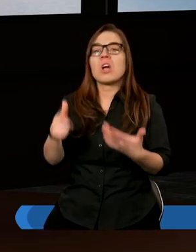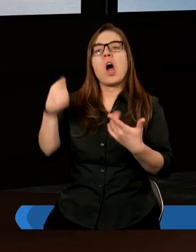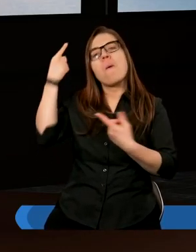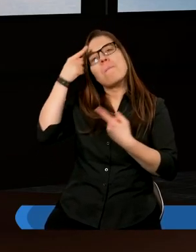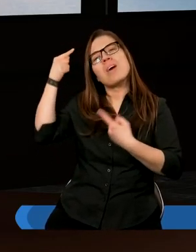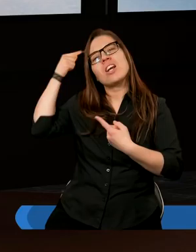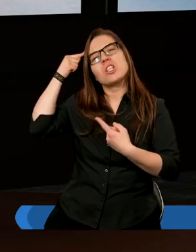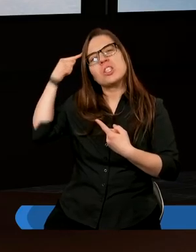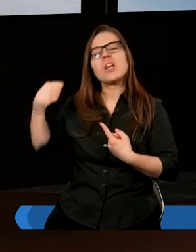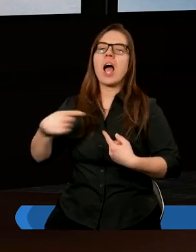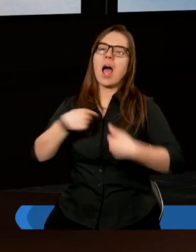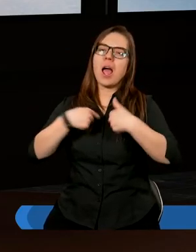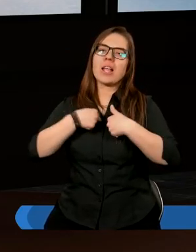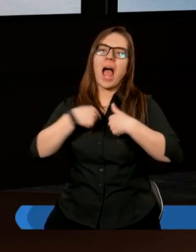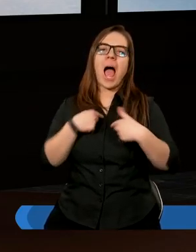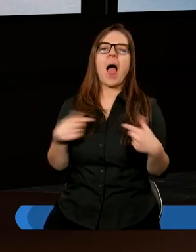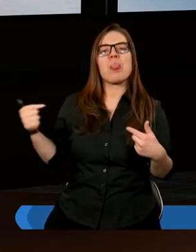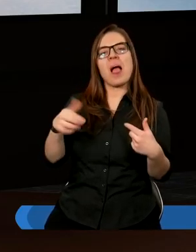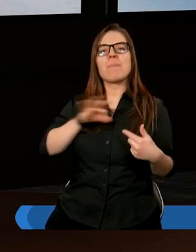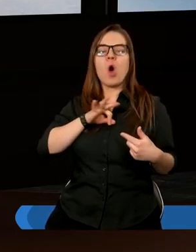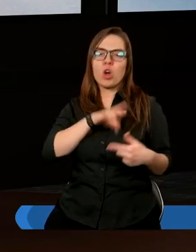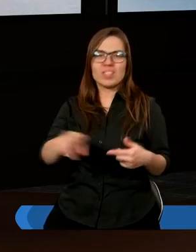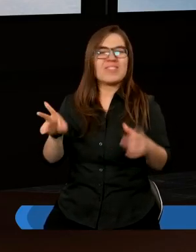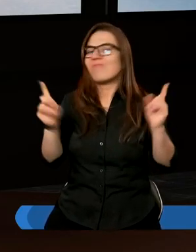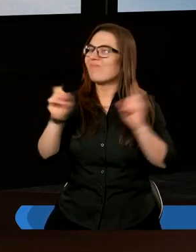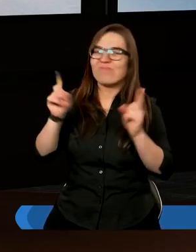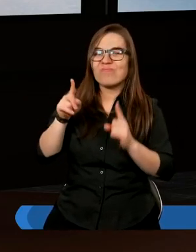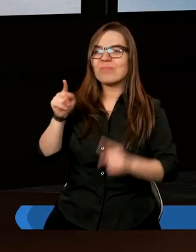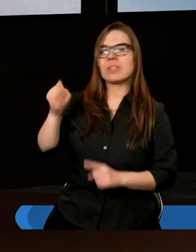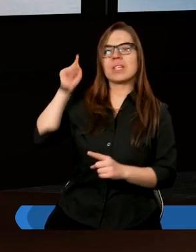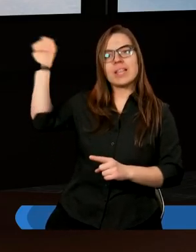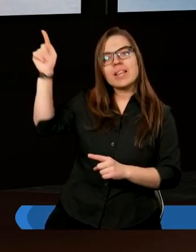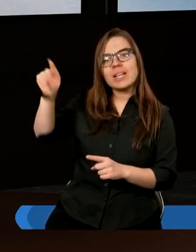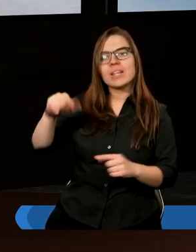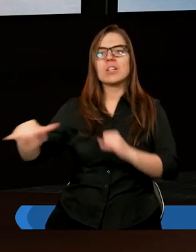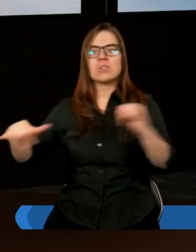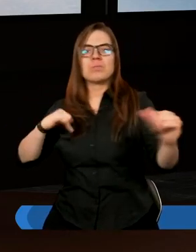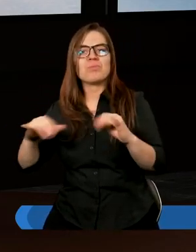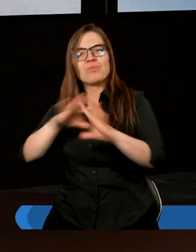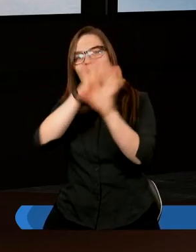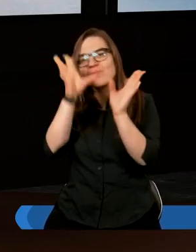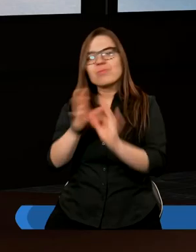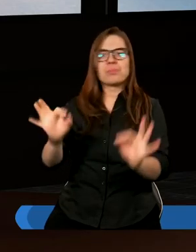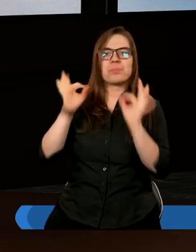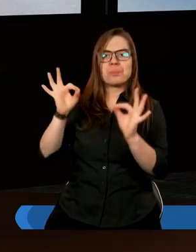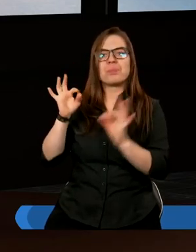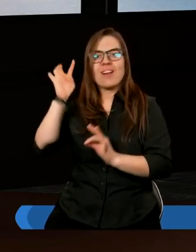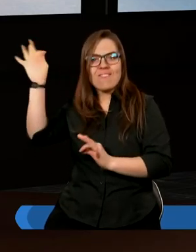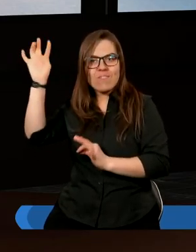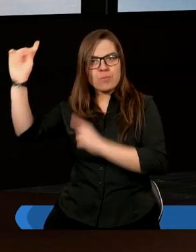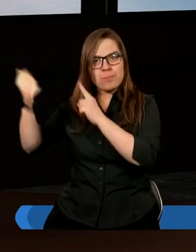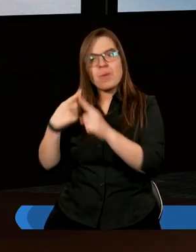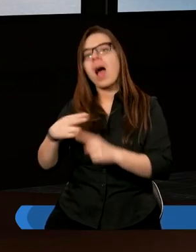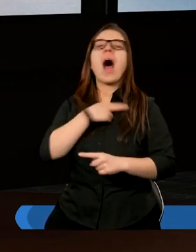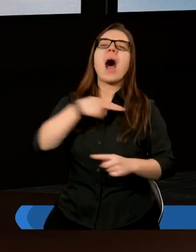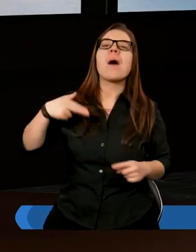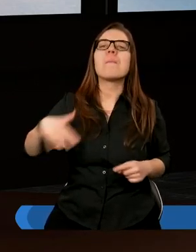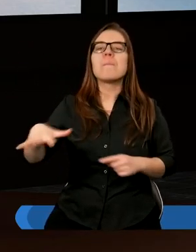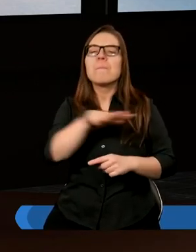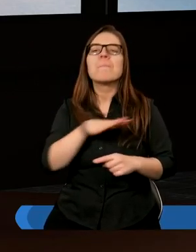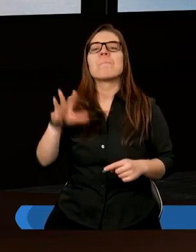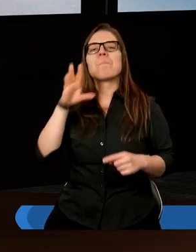myślą, że to wszystko do nich należy. Panie, Ty jesteś tym, który wszystkim zarządzasz, a my tutaj